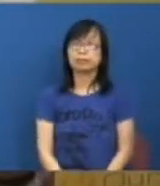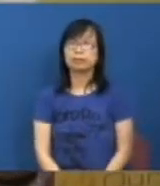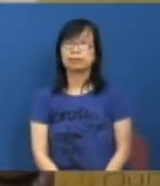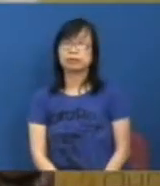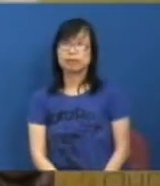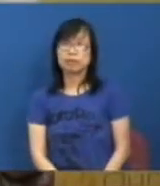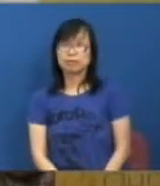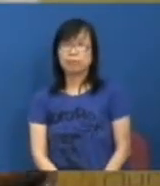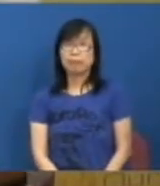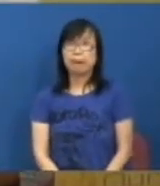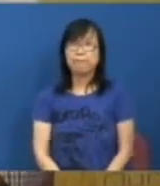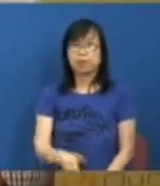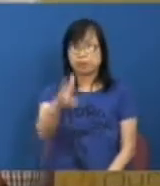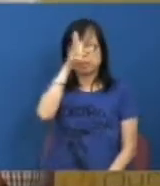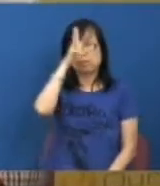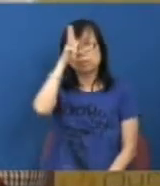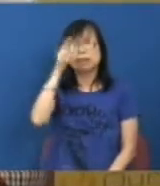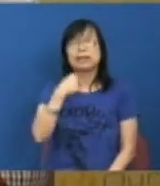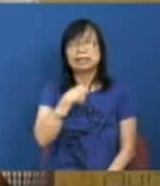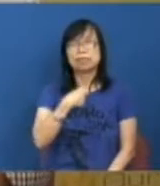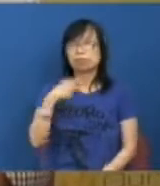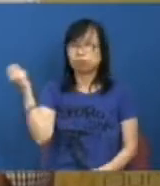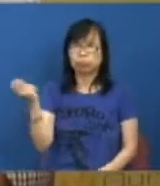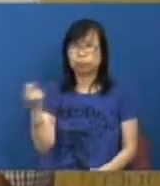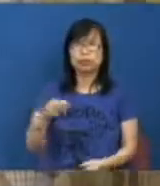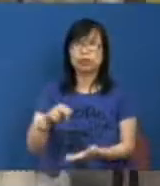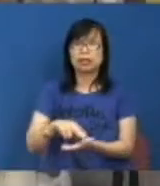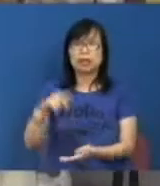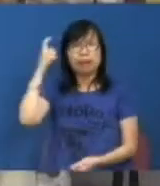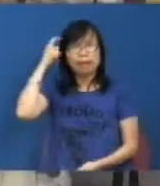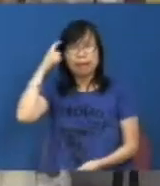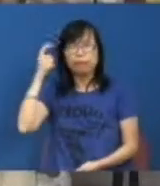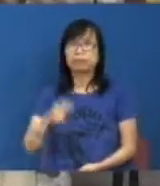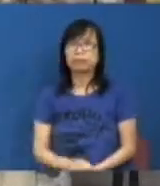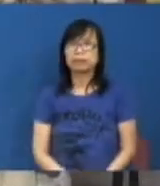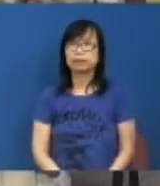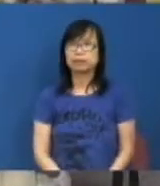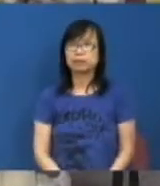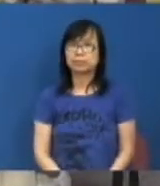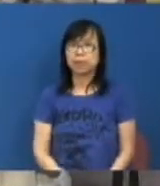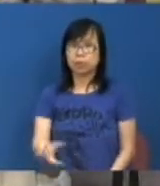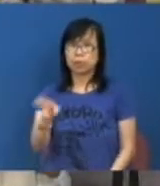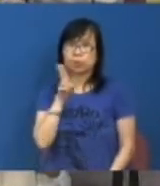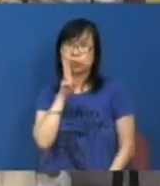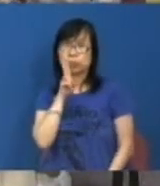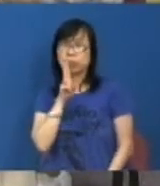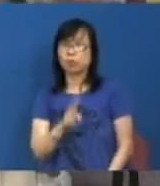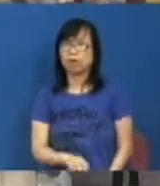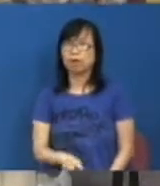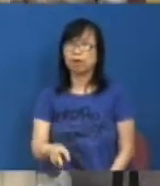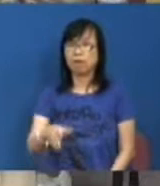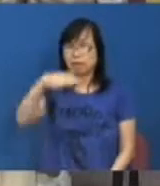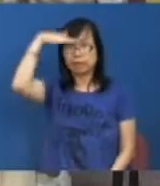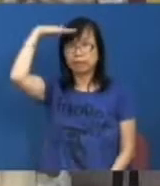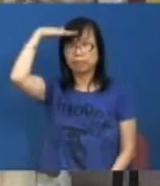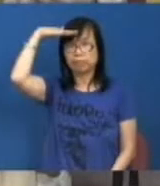這個是即係政府真係當機立斷，我都舉個例咧。如果我哋當年警方